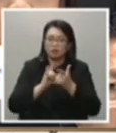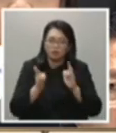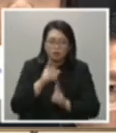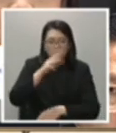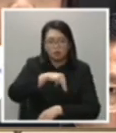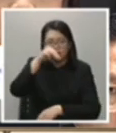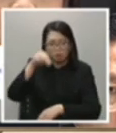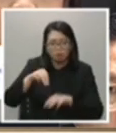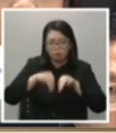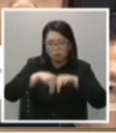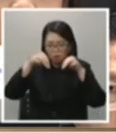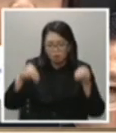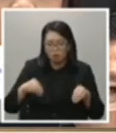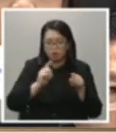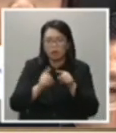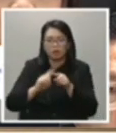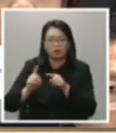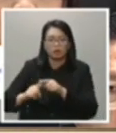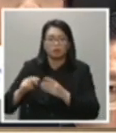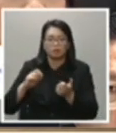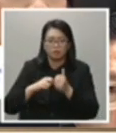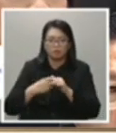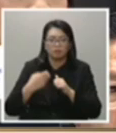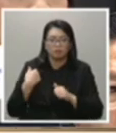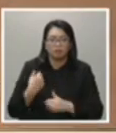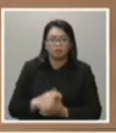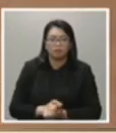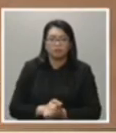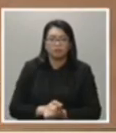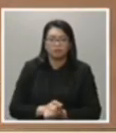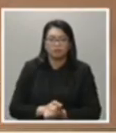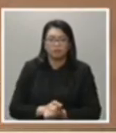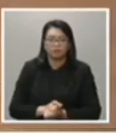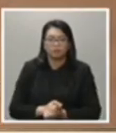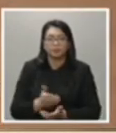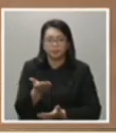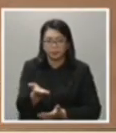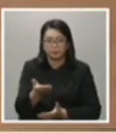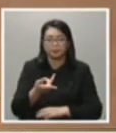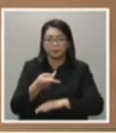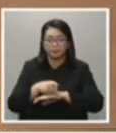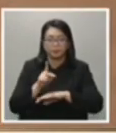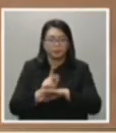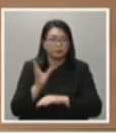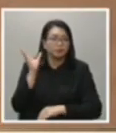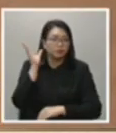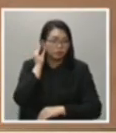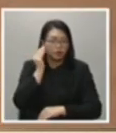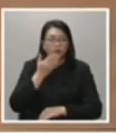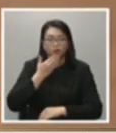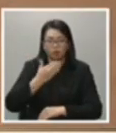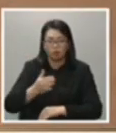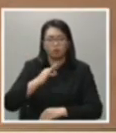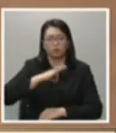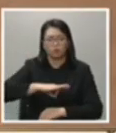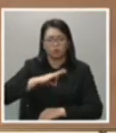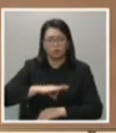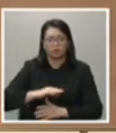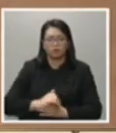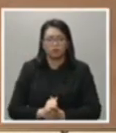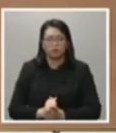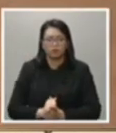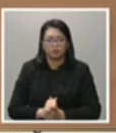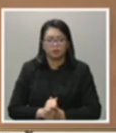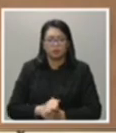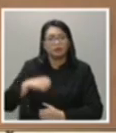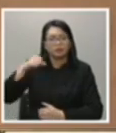อลเลยนี่เดี๋ยวก็จะไปนะคะเลย ท่านคุณสุรัตน์ครับ ค่ะ ประธานฟังมาตลอดรู้สึกจะวนเวียน